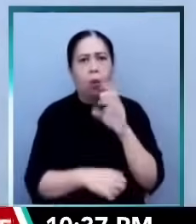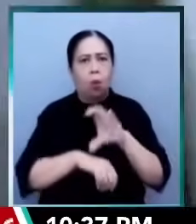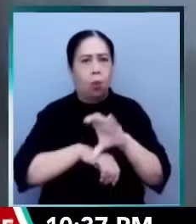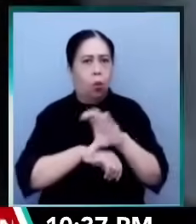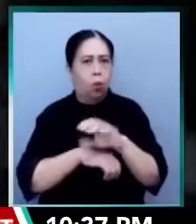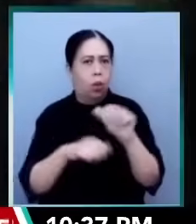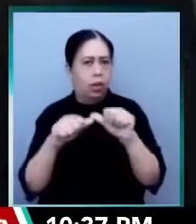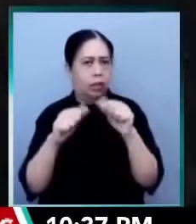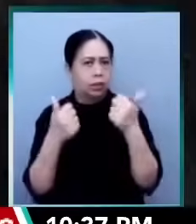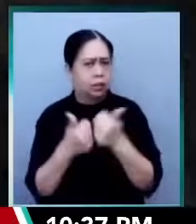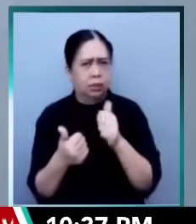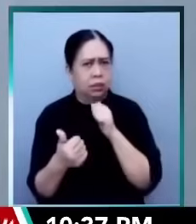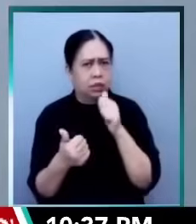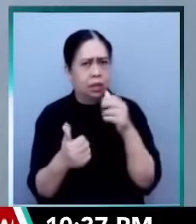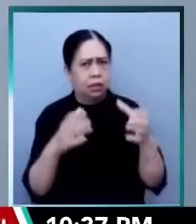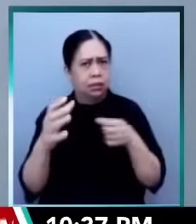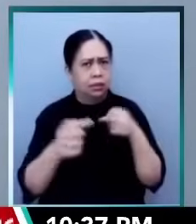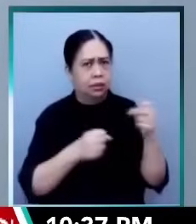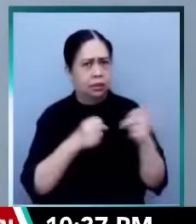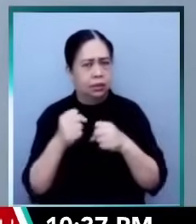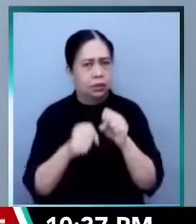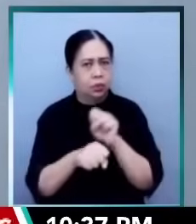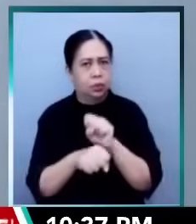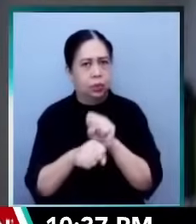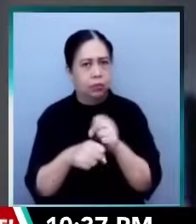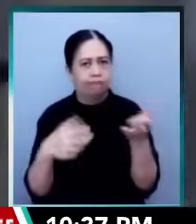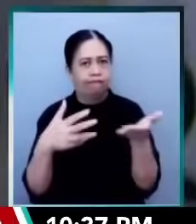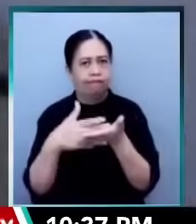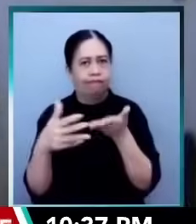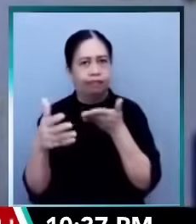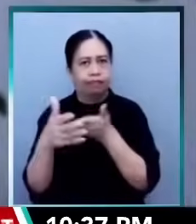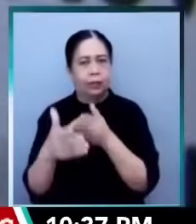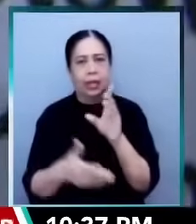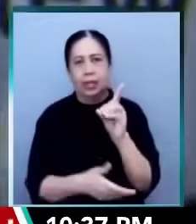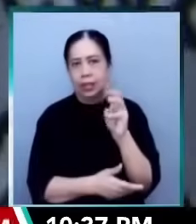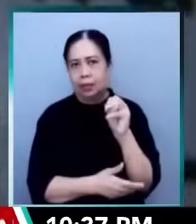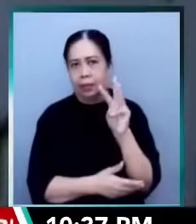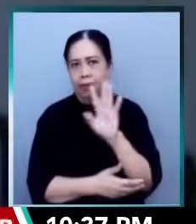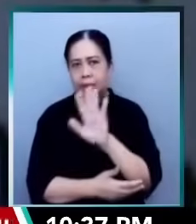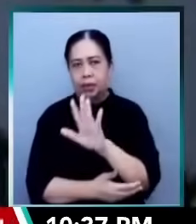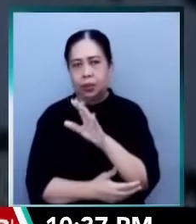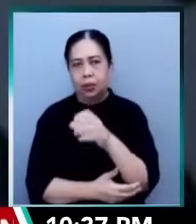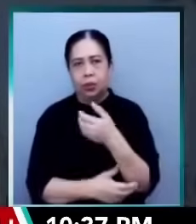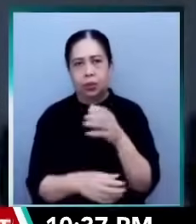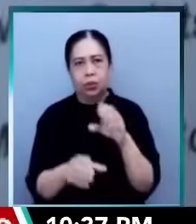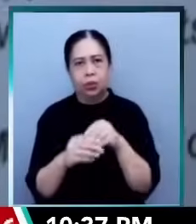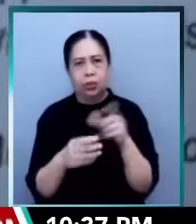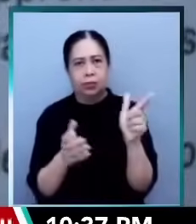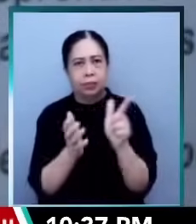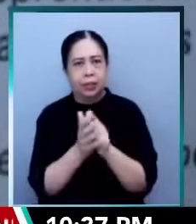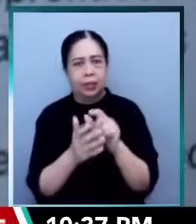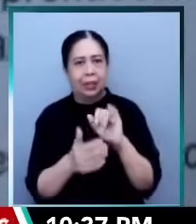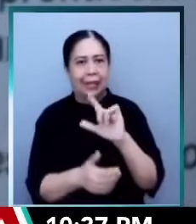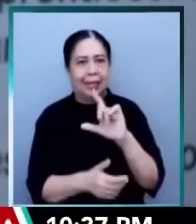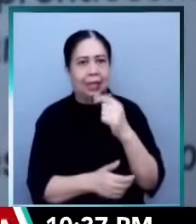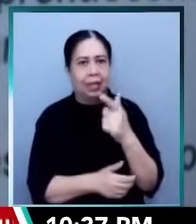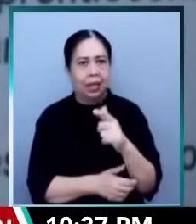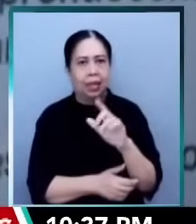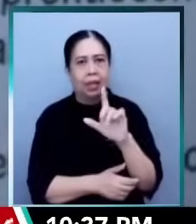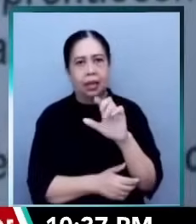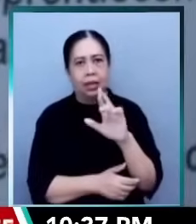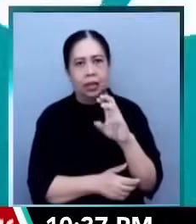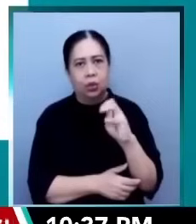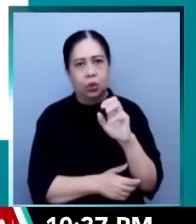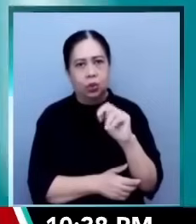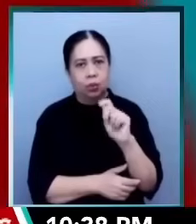di nagre-recruit. Sasampahan ng Department of Migrant Workers ng reklamong syndicated illegal recruitment ang mga opisyal at tauhan ng